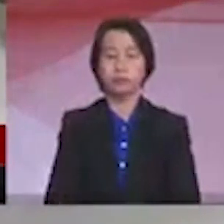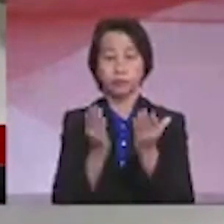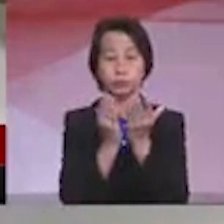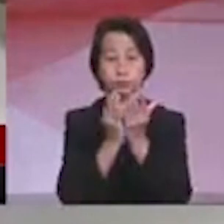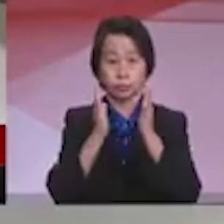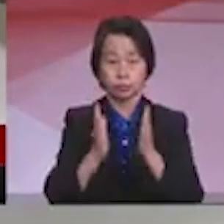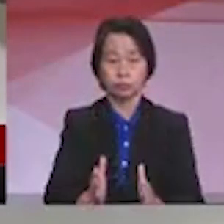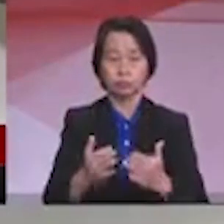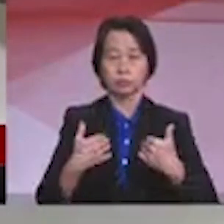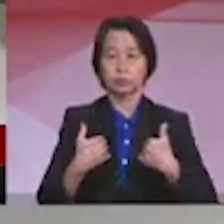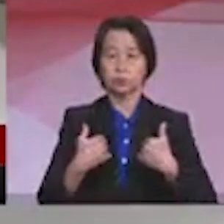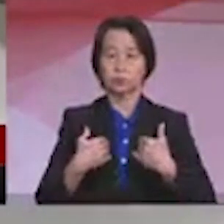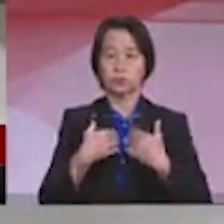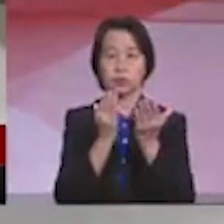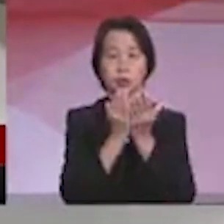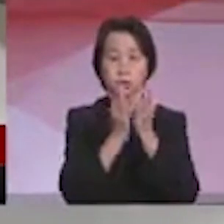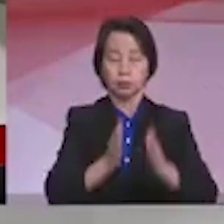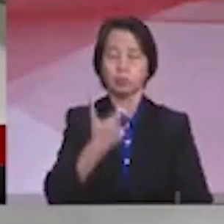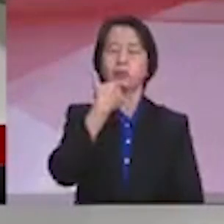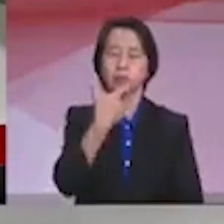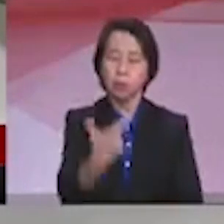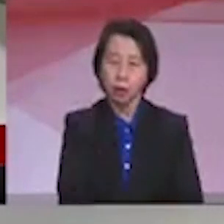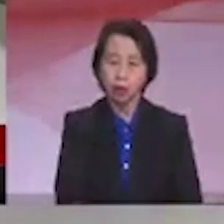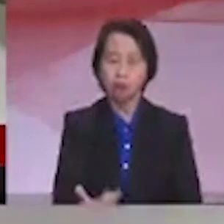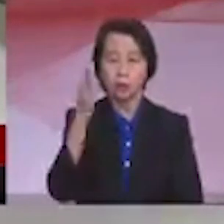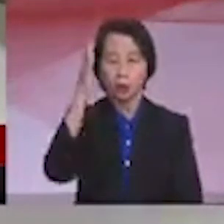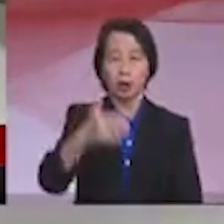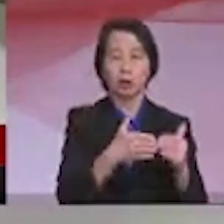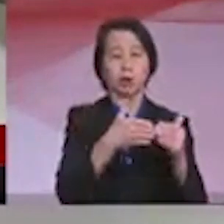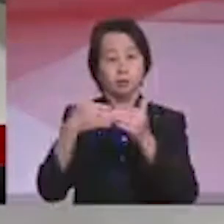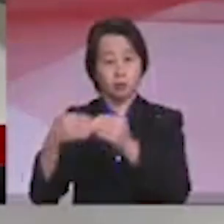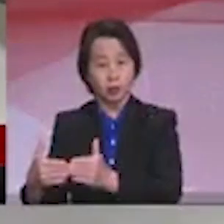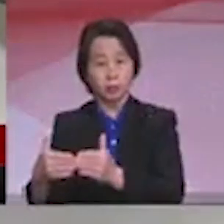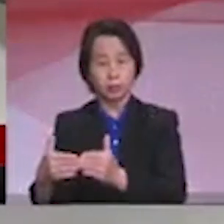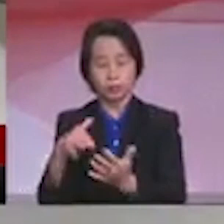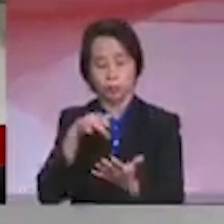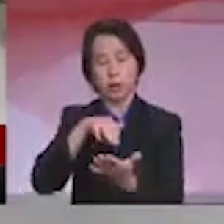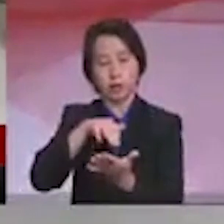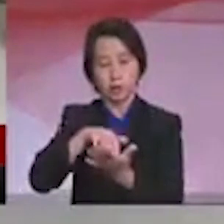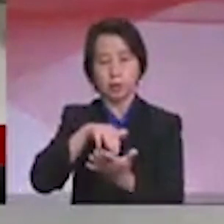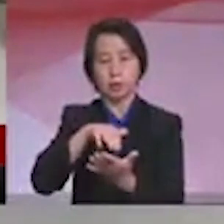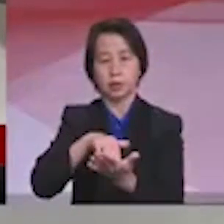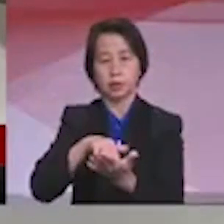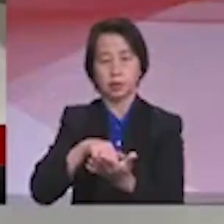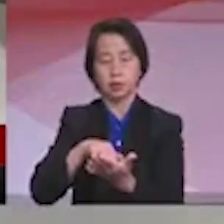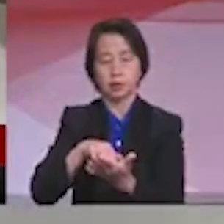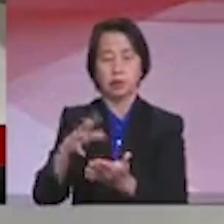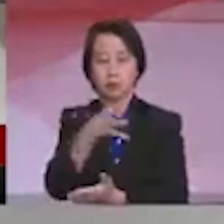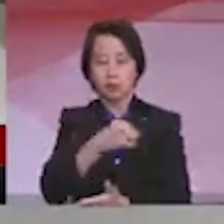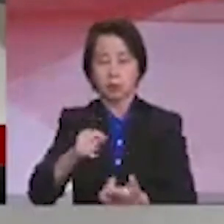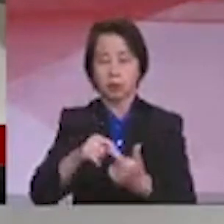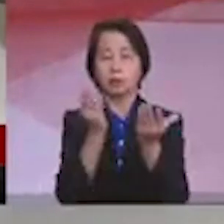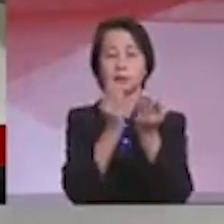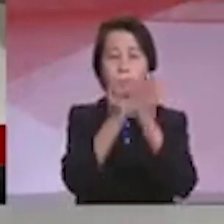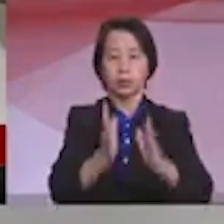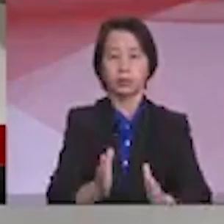Pelajar-pelajar yang terlibat adalah pelajar yang lama yang akan menyambung pengajian mereka dan juga